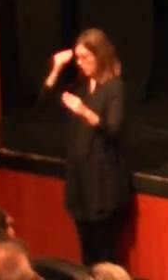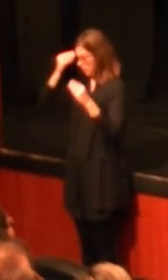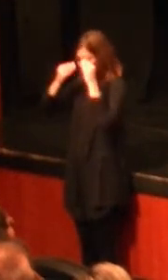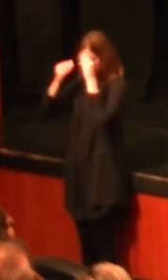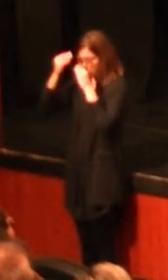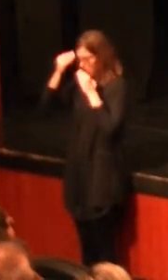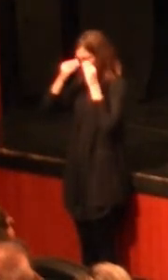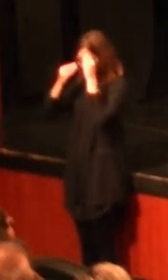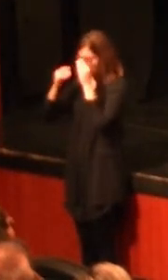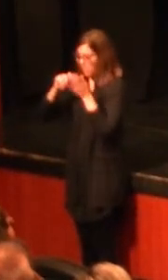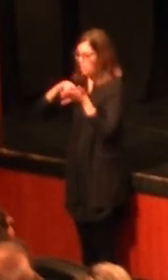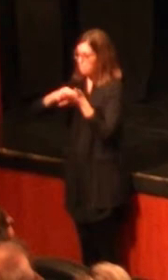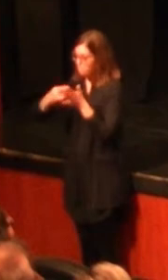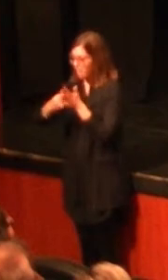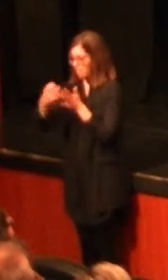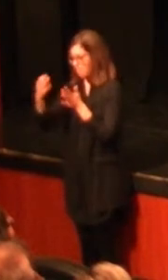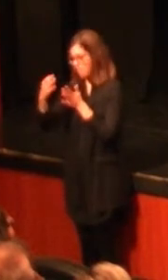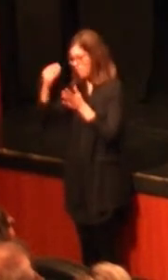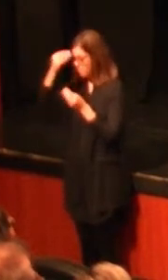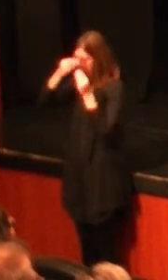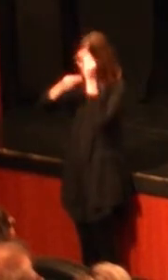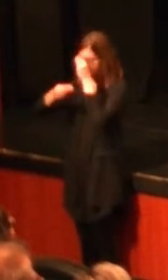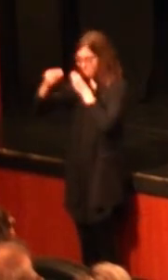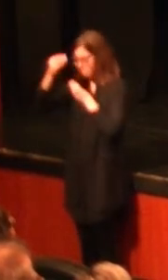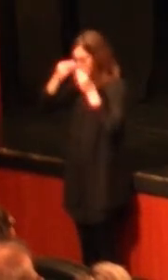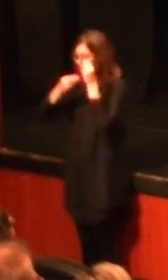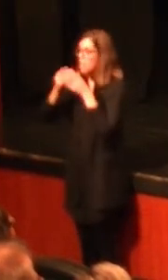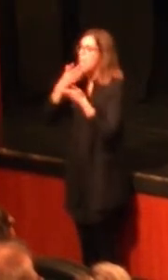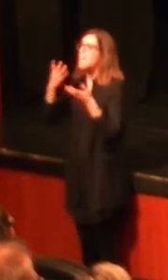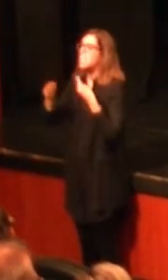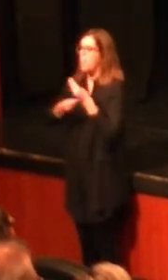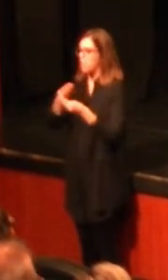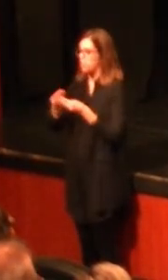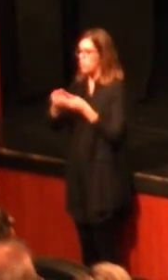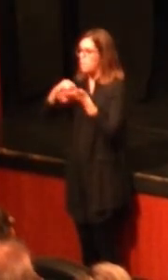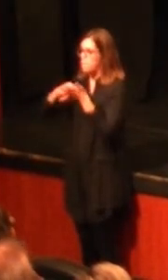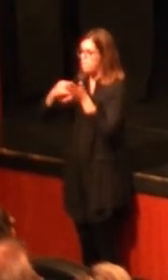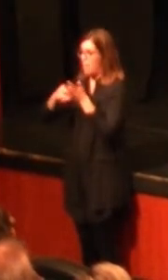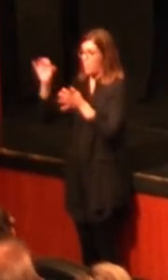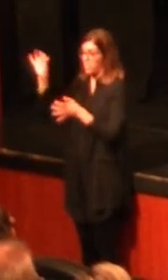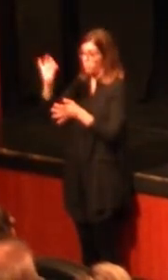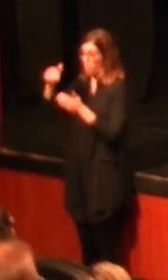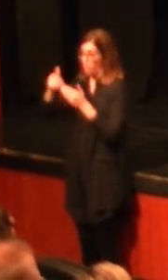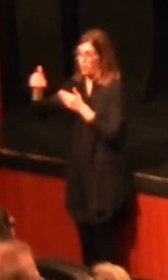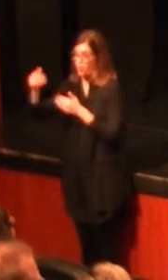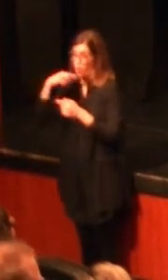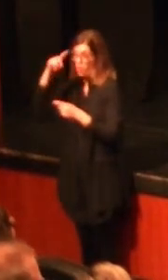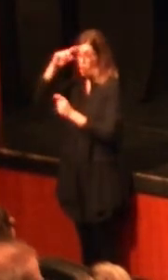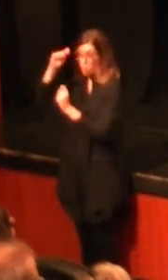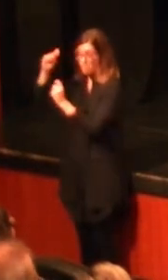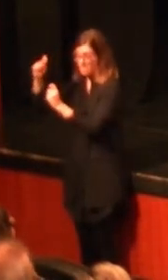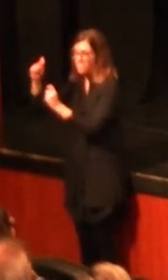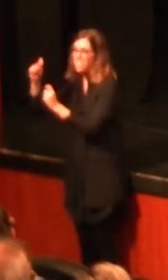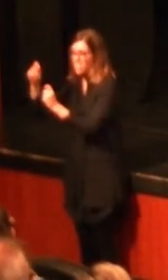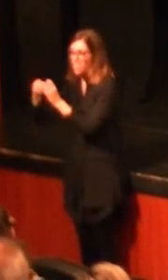dir-ho d'alguna manera, que n'hem dit d'esperar futur internament també a la casa. I és que el tema de la